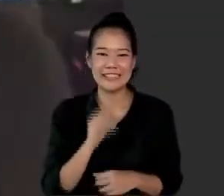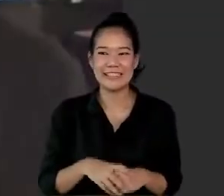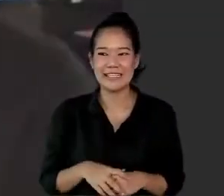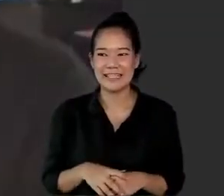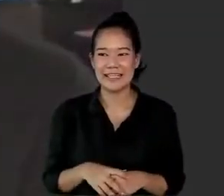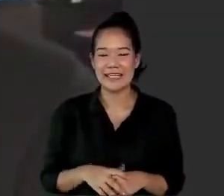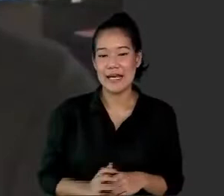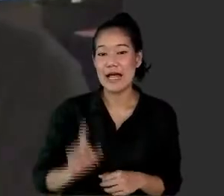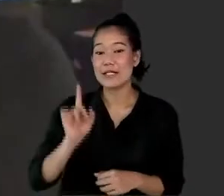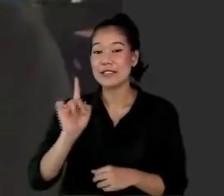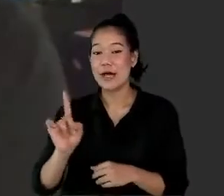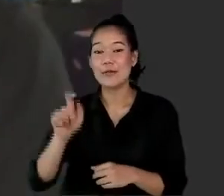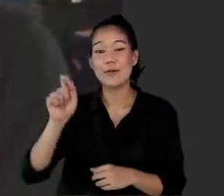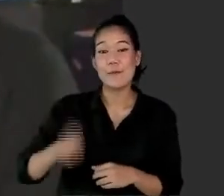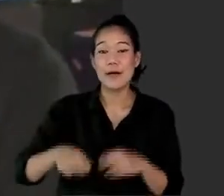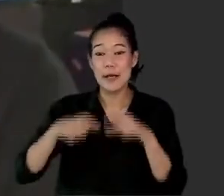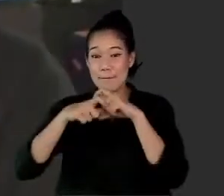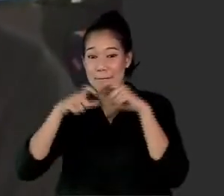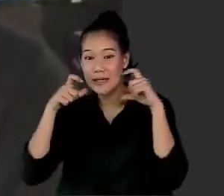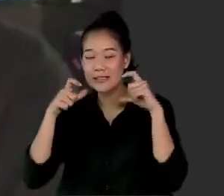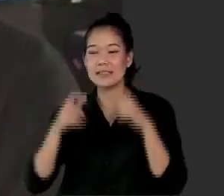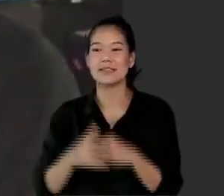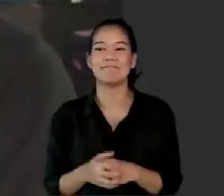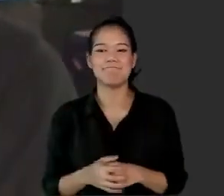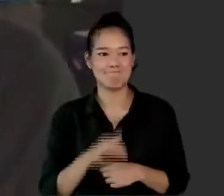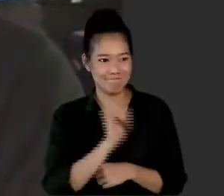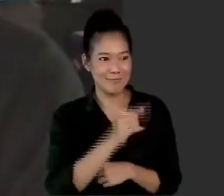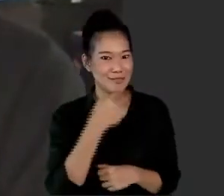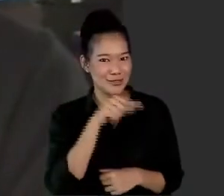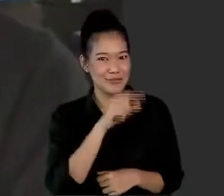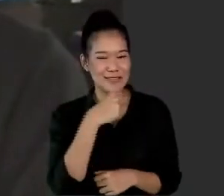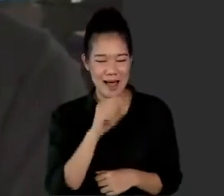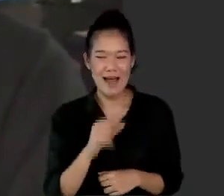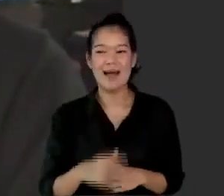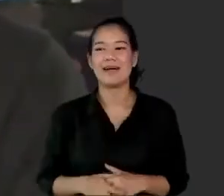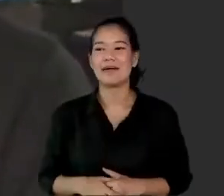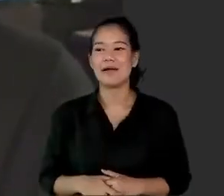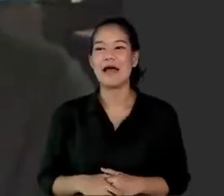Satu memakai masker bukan gitu, Mas Baby? Iya, tapi